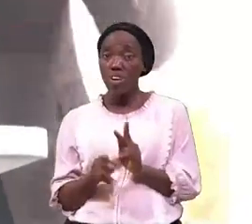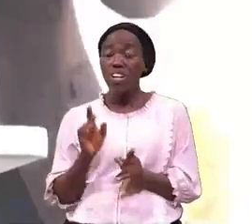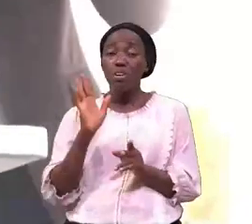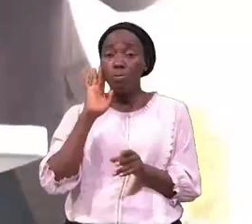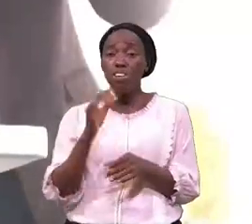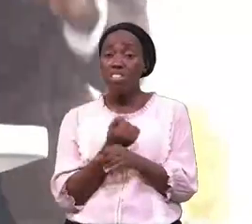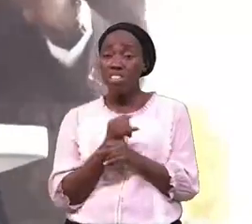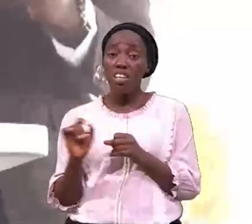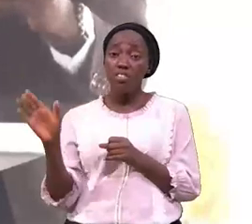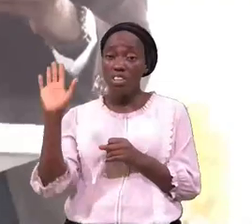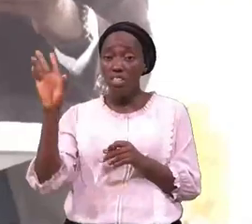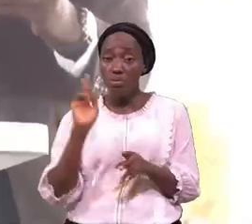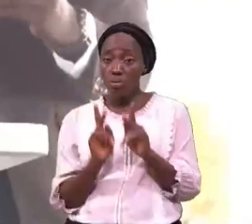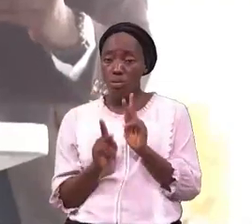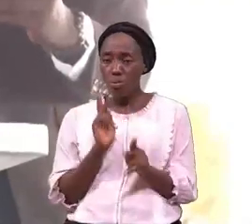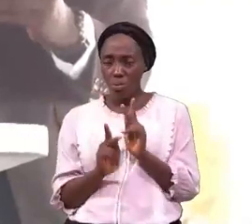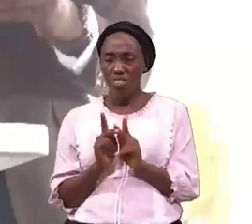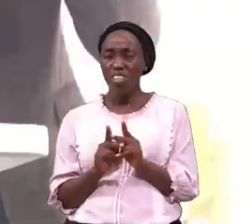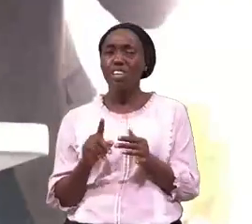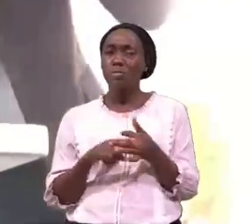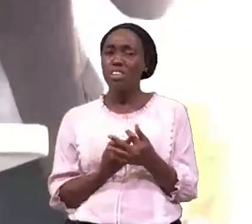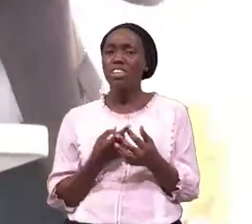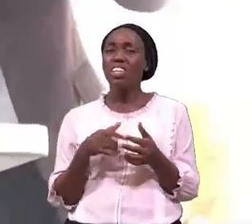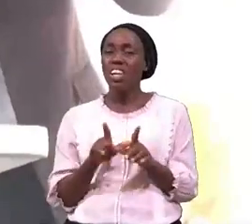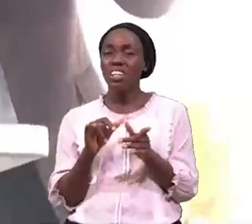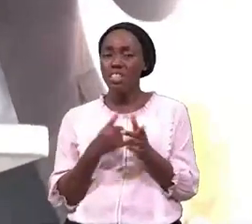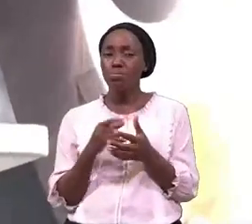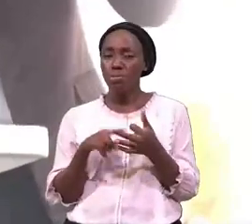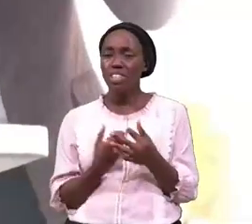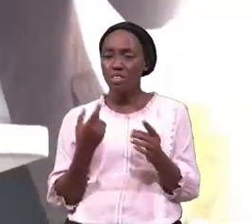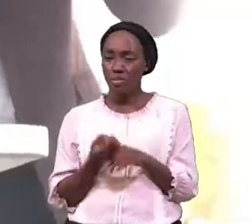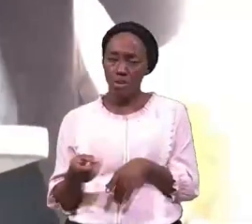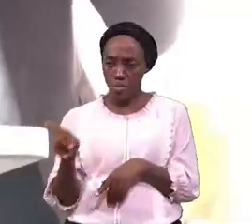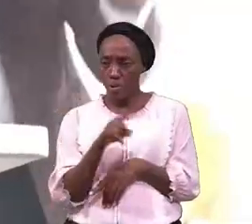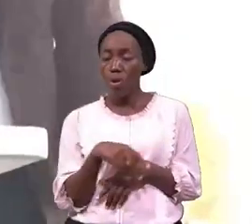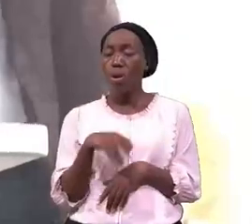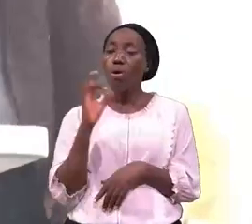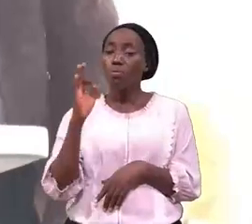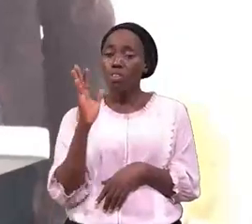son peuple. Que ça commence avec toi. Pasteur, sois sauvé.